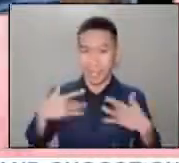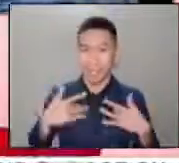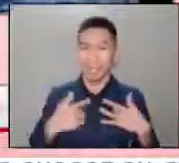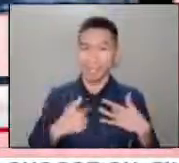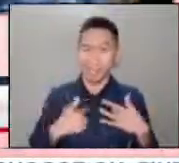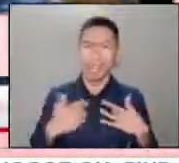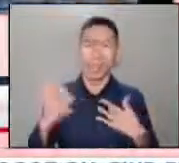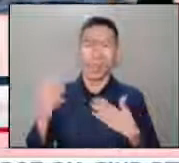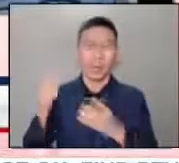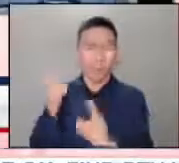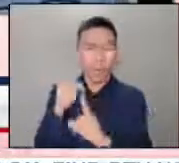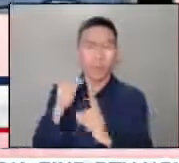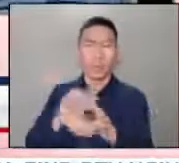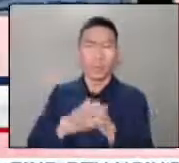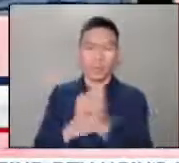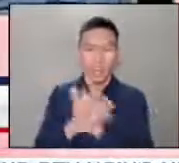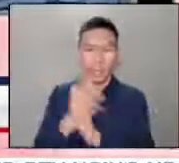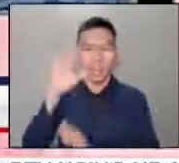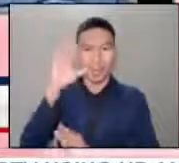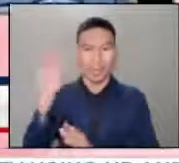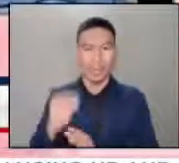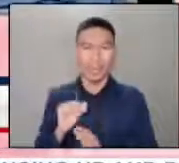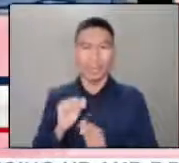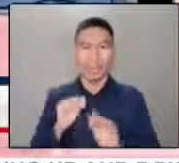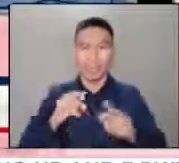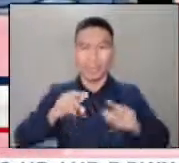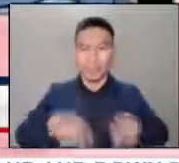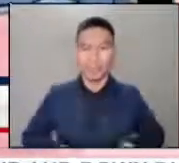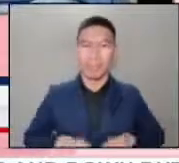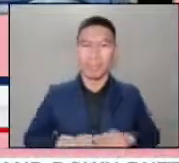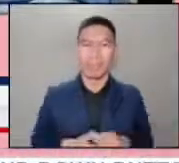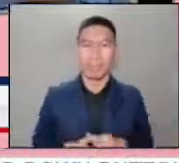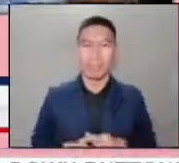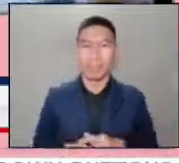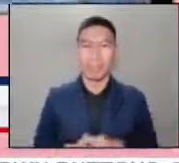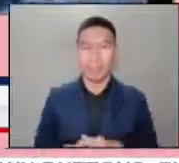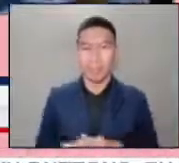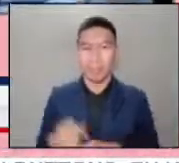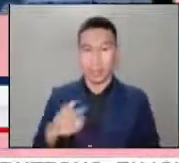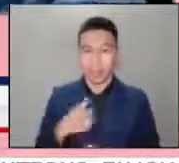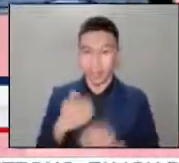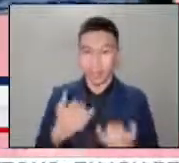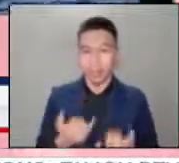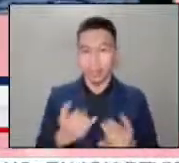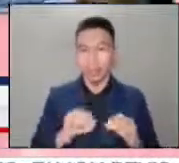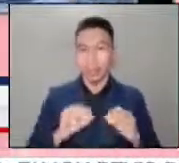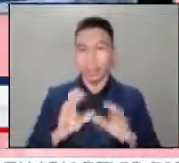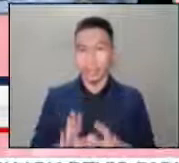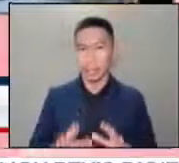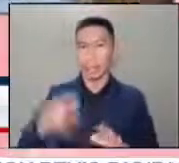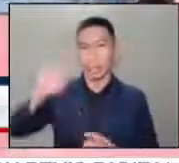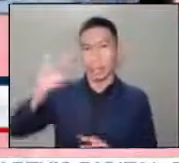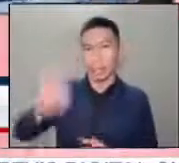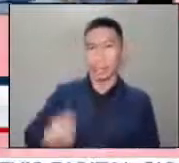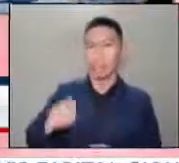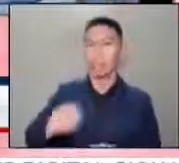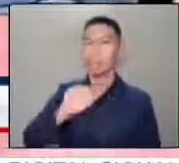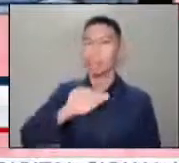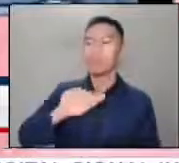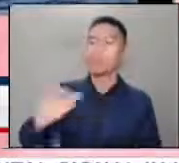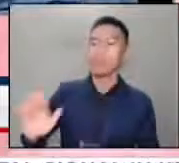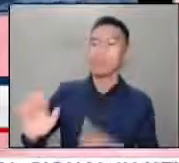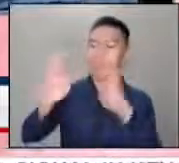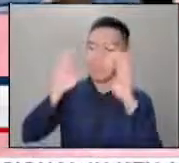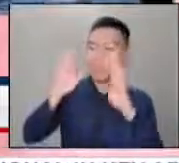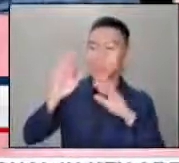So lalong-lalo na sa in my job as a teacher, I have to, you know, get the attention of my pupils. That's why I have to show